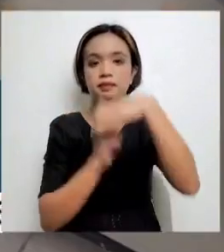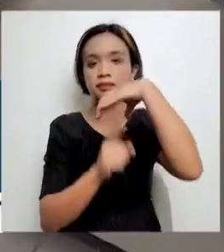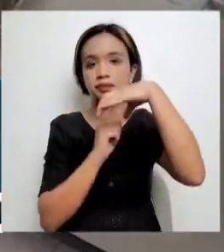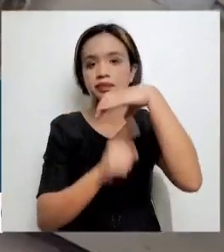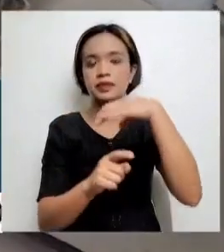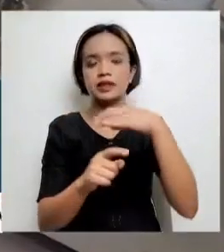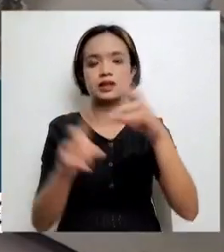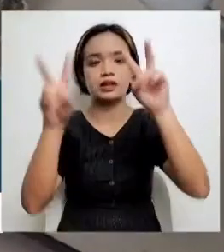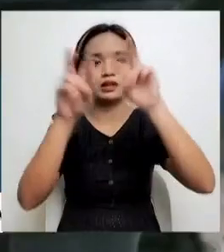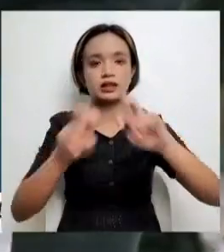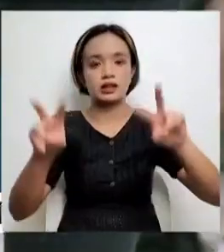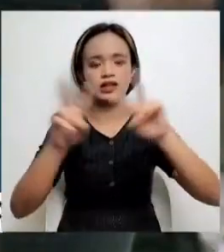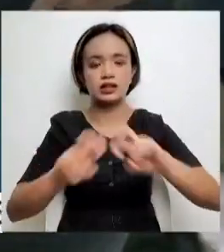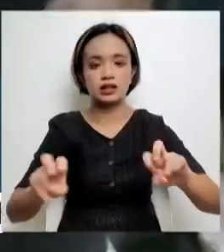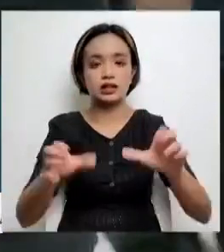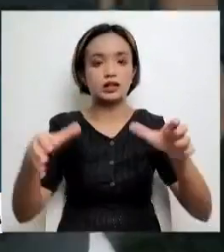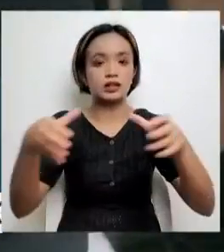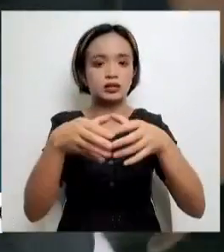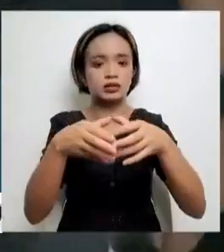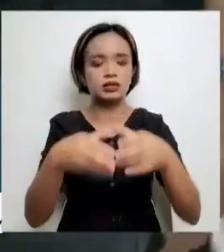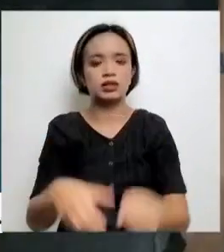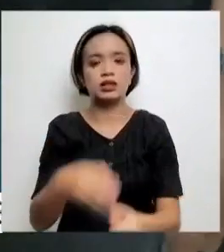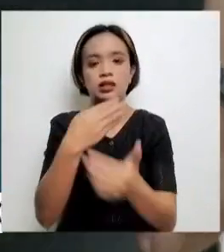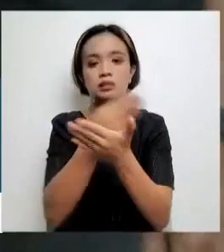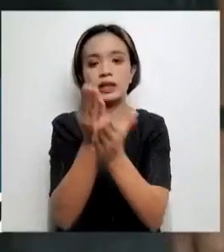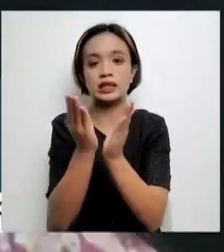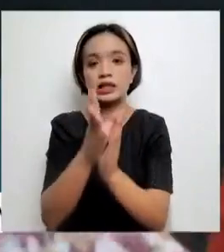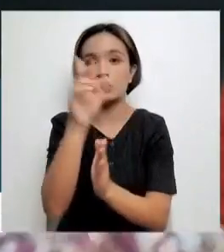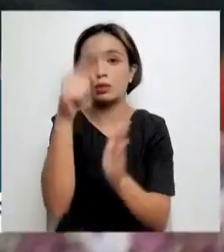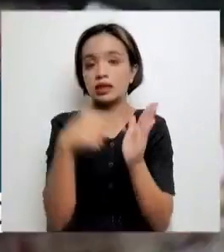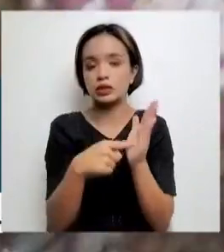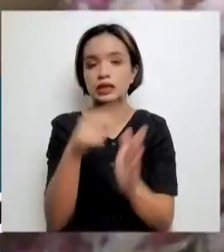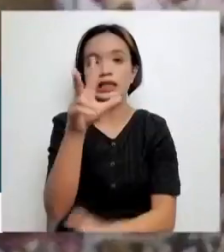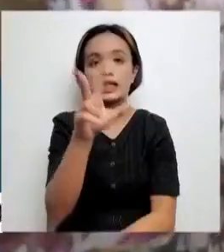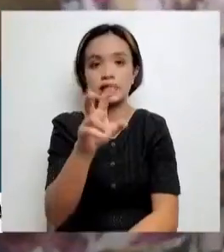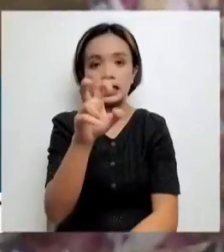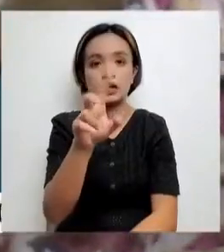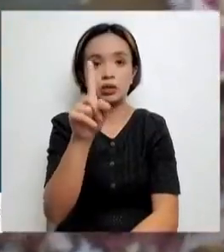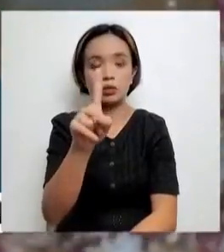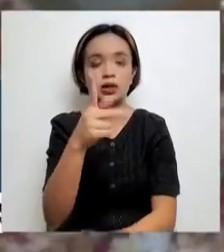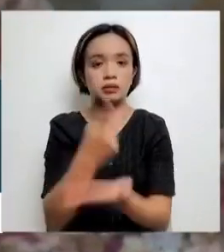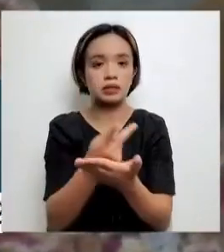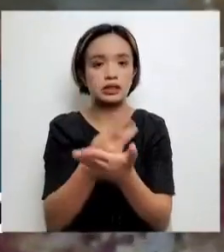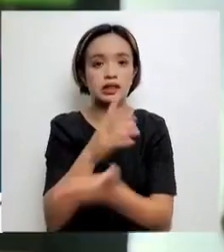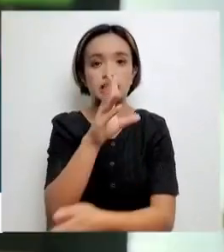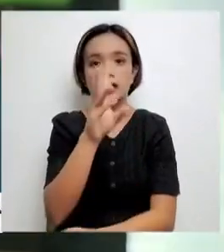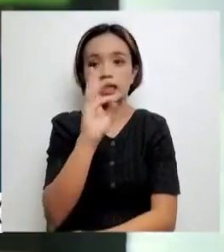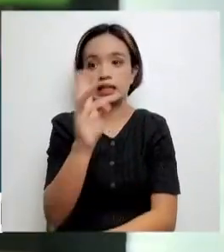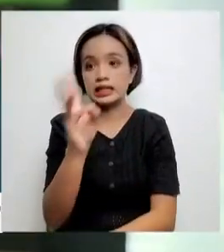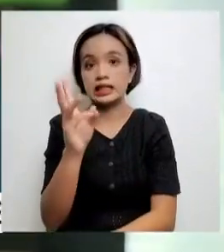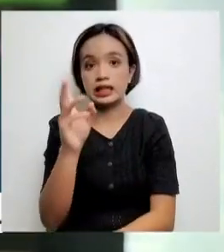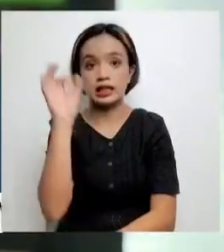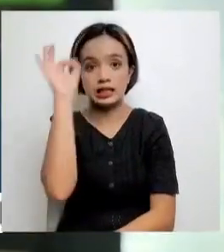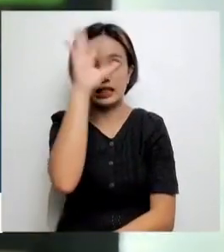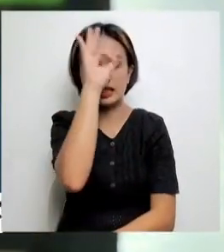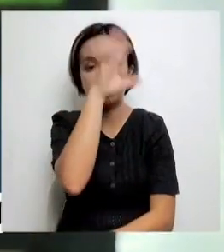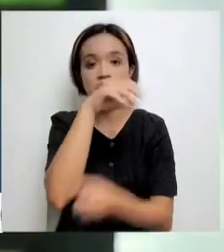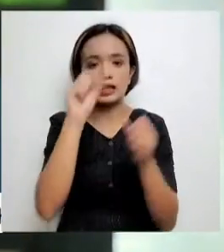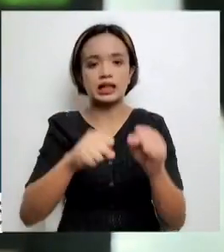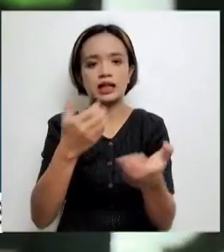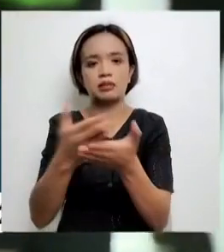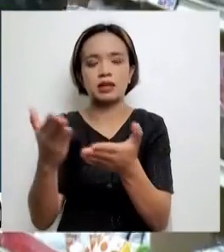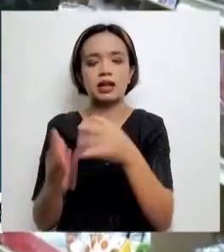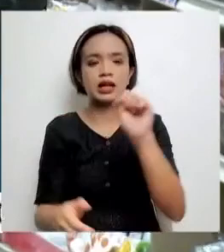Investigative Research Group, a budget of 1,301 pesos and 60 centavos, which can buy 11